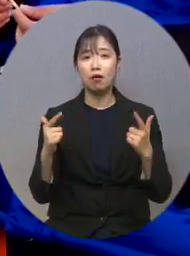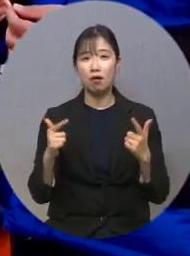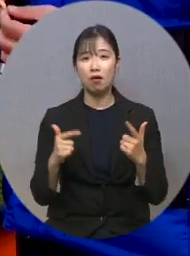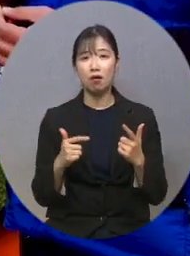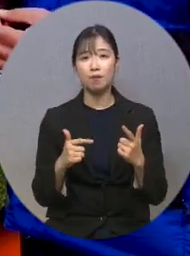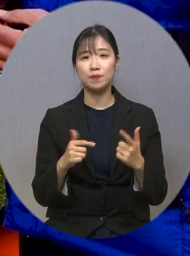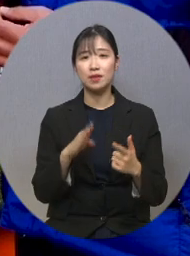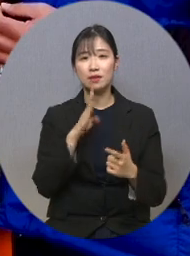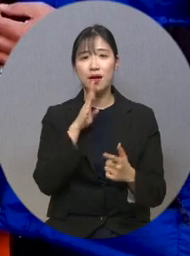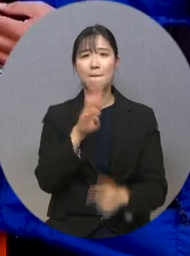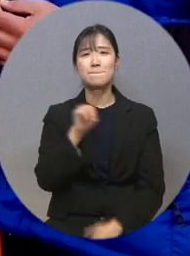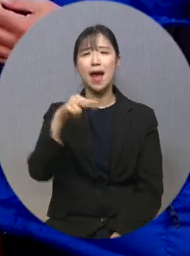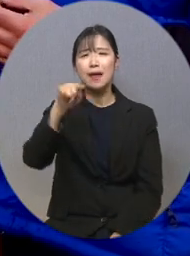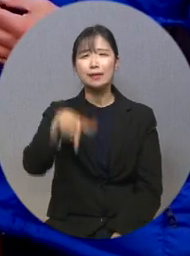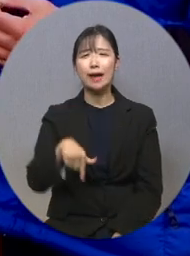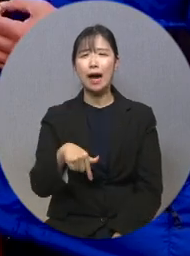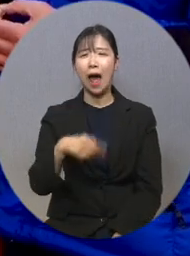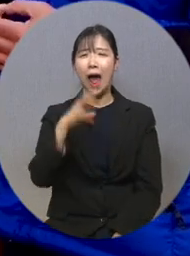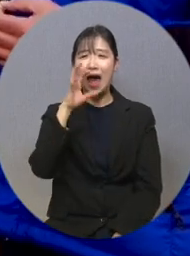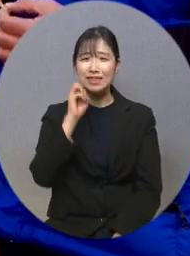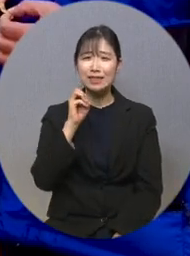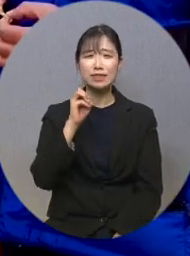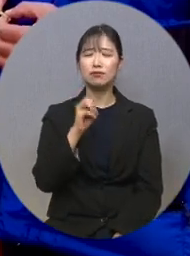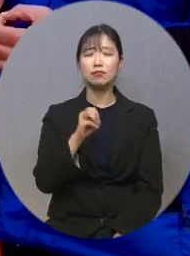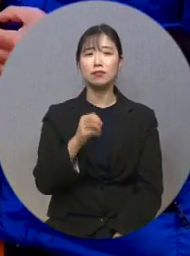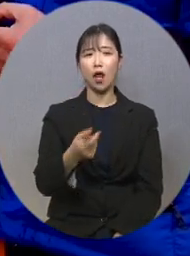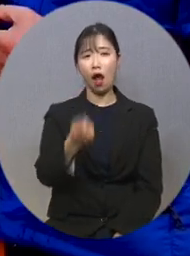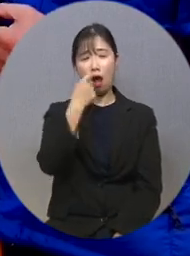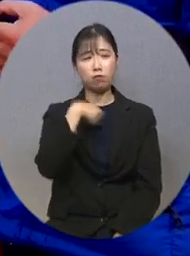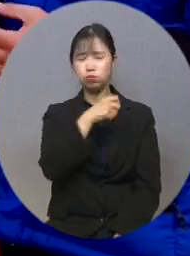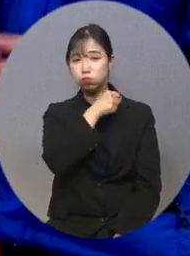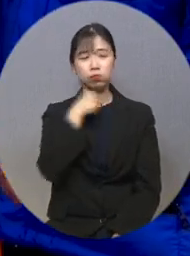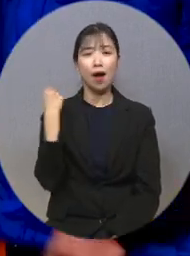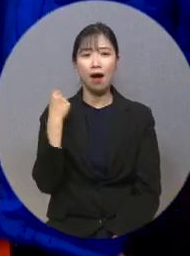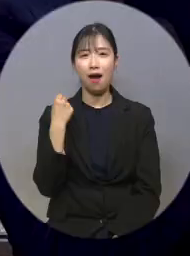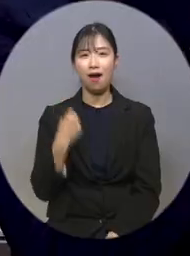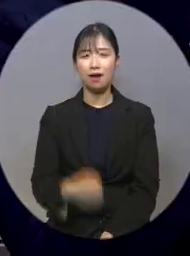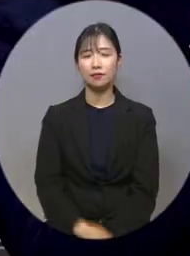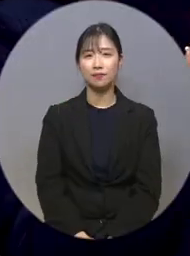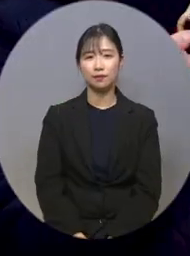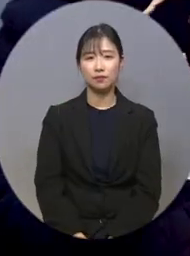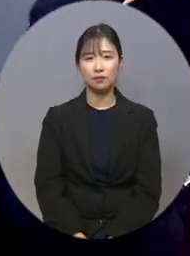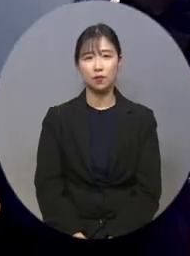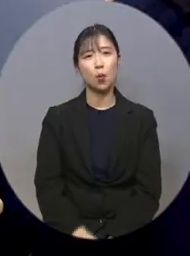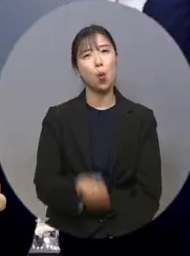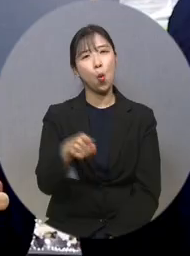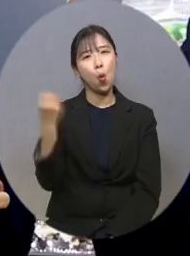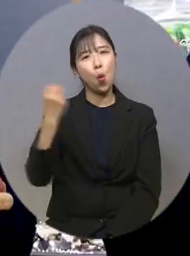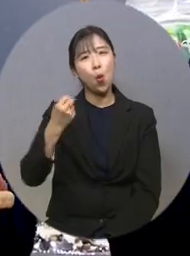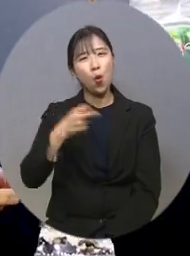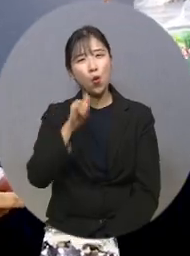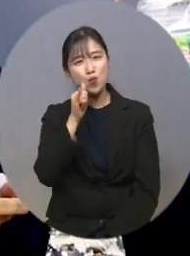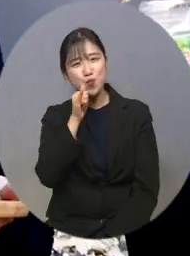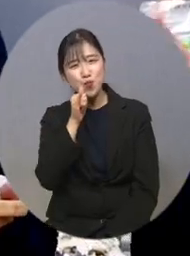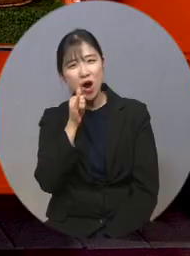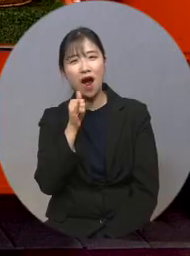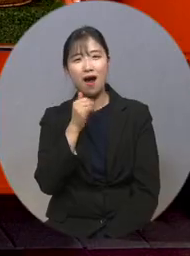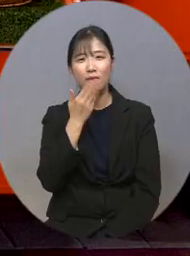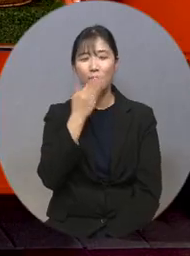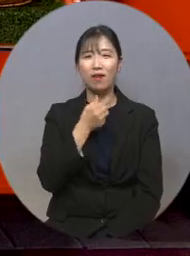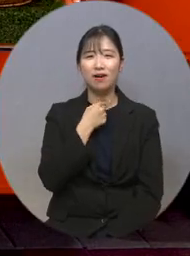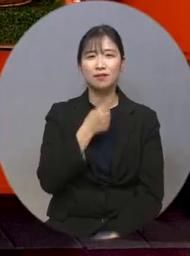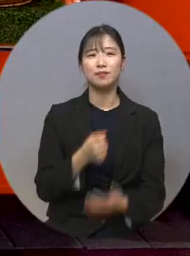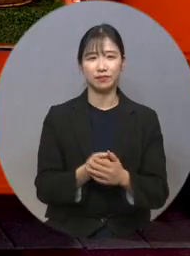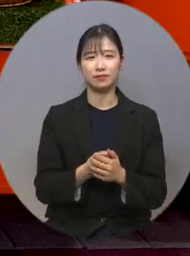진짜 바삭 하면서 이 입감, 입에 들어갈 때부터 맛이 달라져. 네. 자꾸 땡기는 맛이에요. 대박. 빵 같은. 대박.